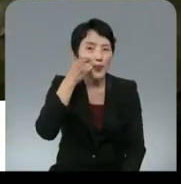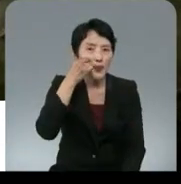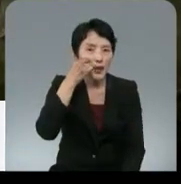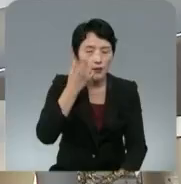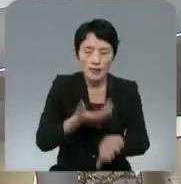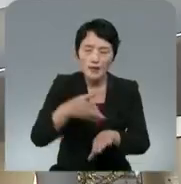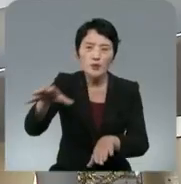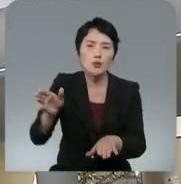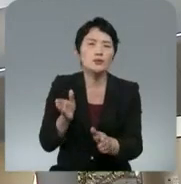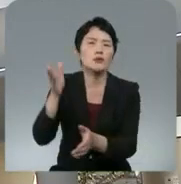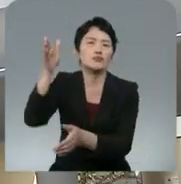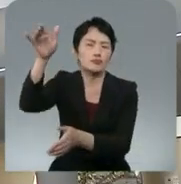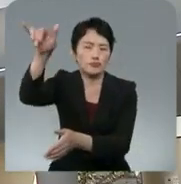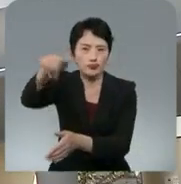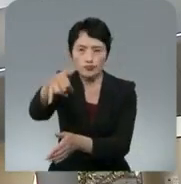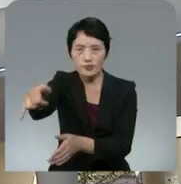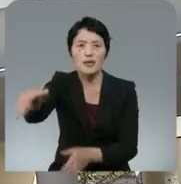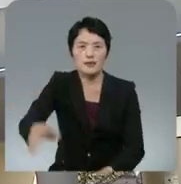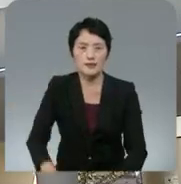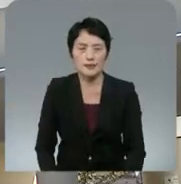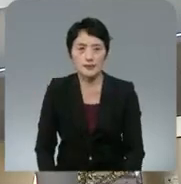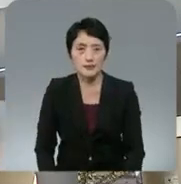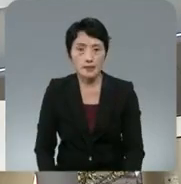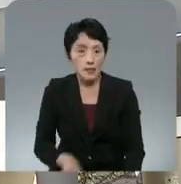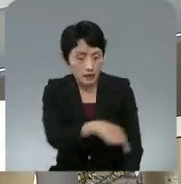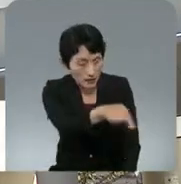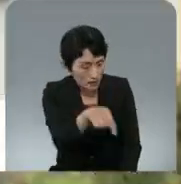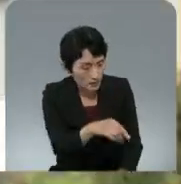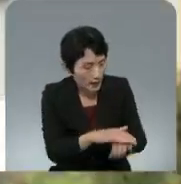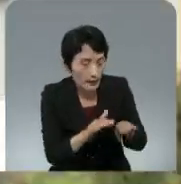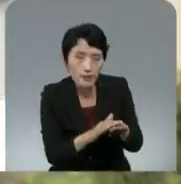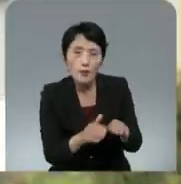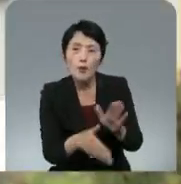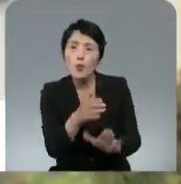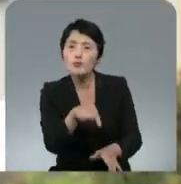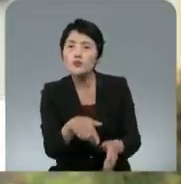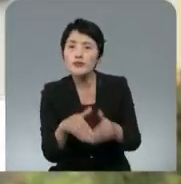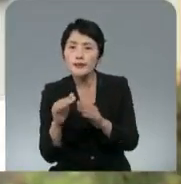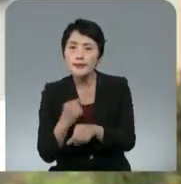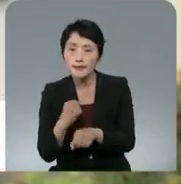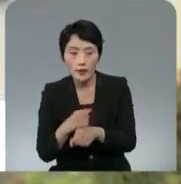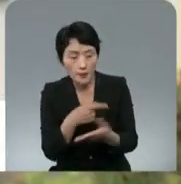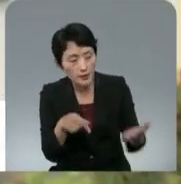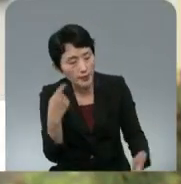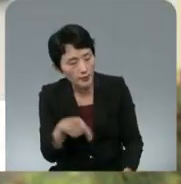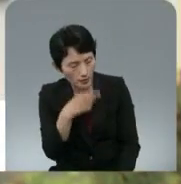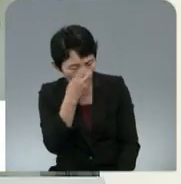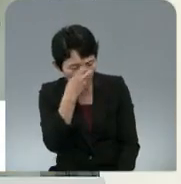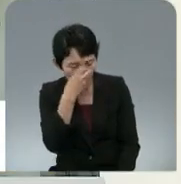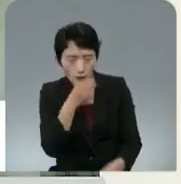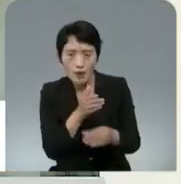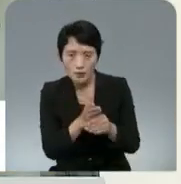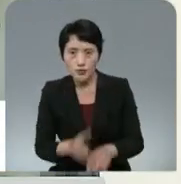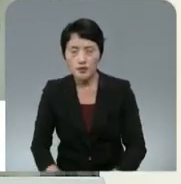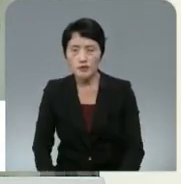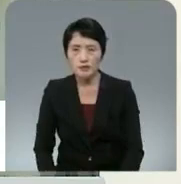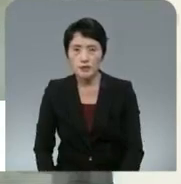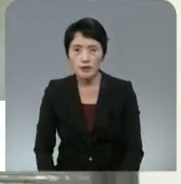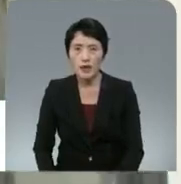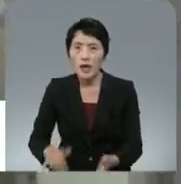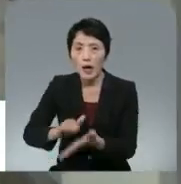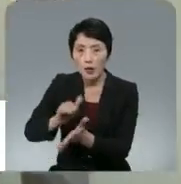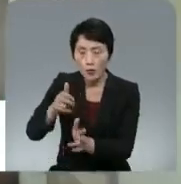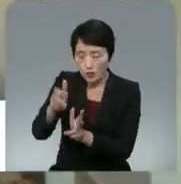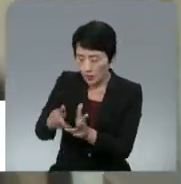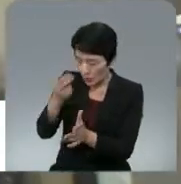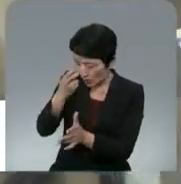setzt eine zentrale ein welche die Schäden ermitteln und Unfallursache klären soll dann Untersuchungsausschuss für Luftfahrt